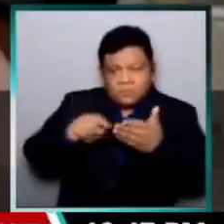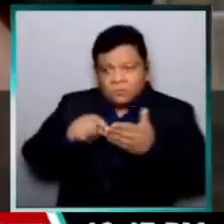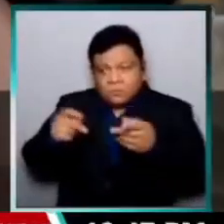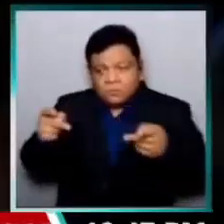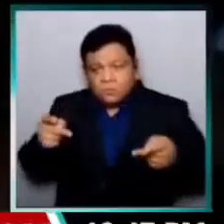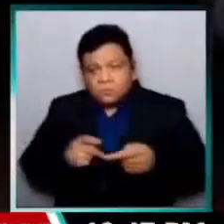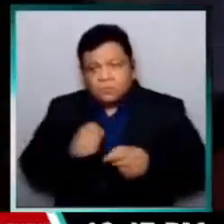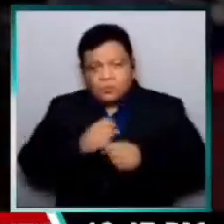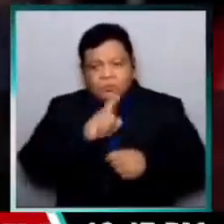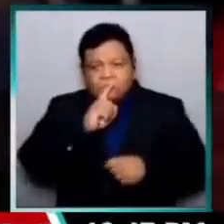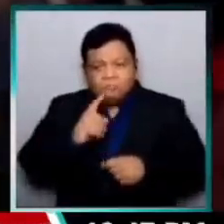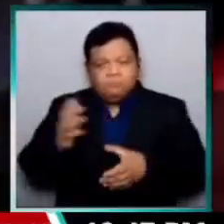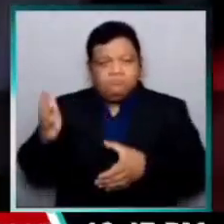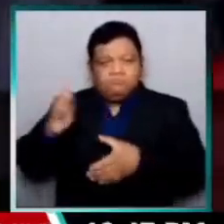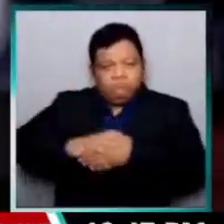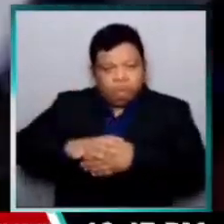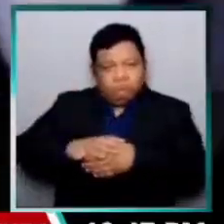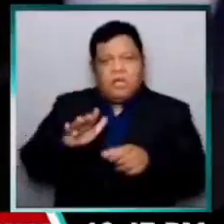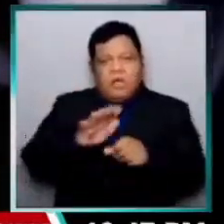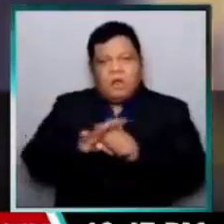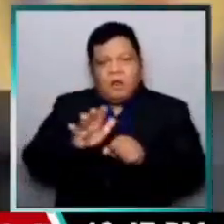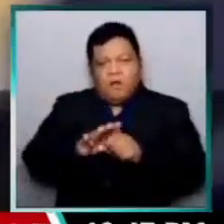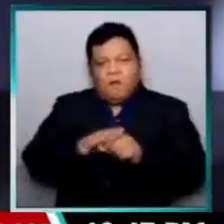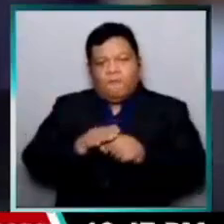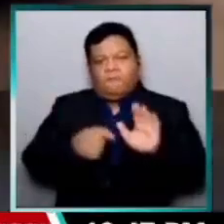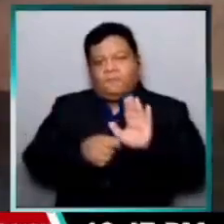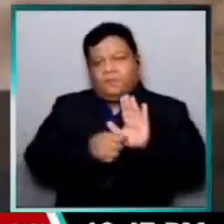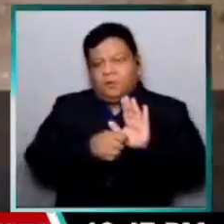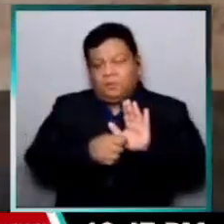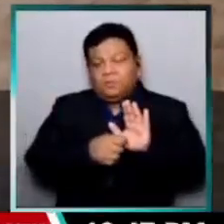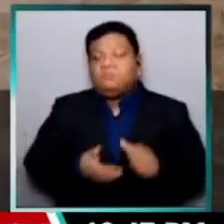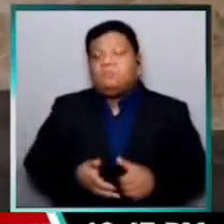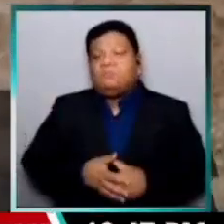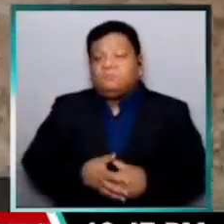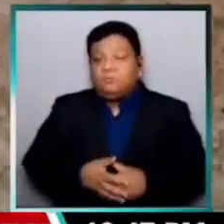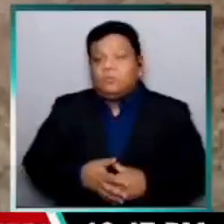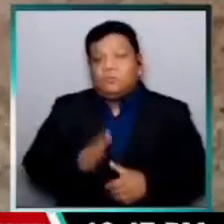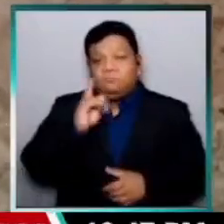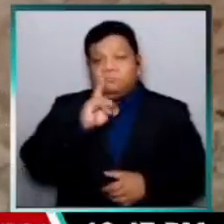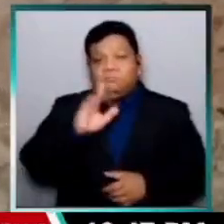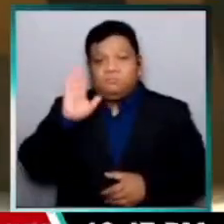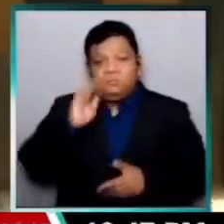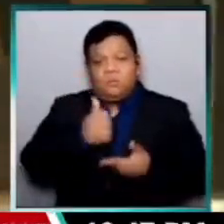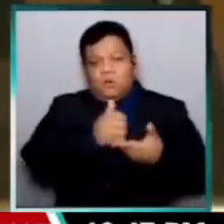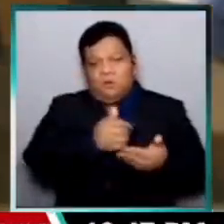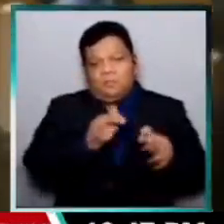at sapat ang signages. Nangako rin silang tutulong sa pamilya ng biktima.